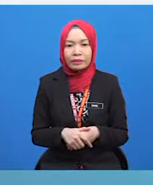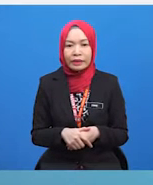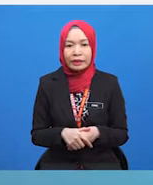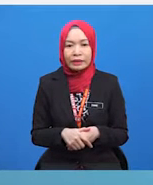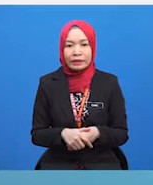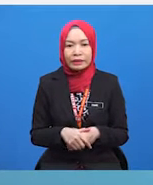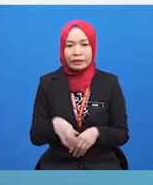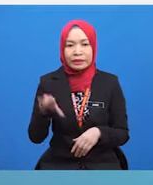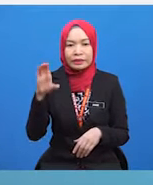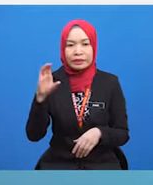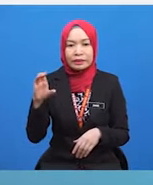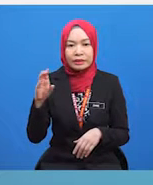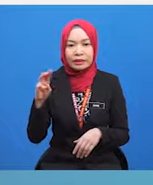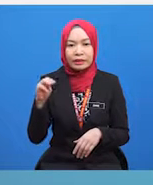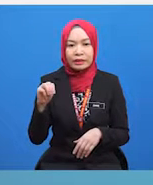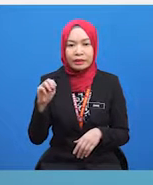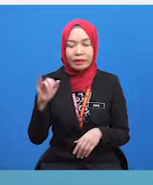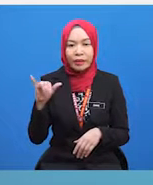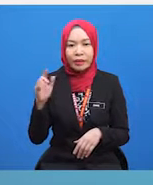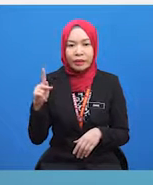CMYK dan RGB.